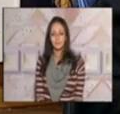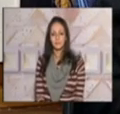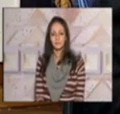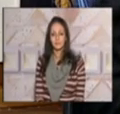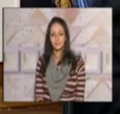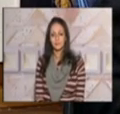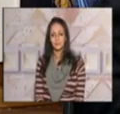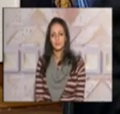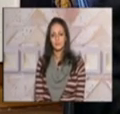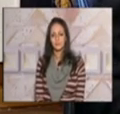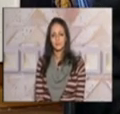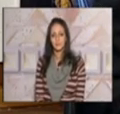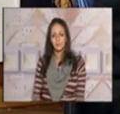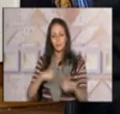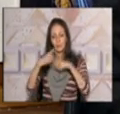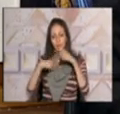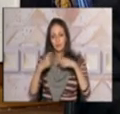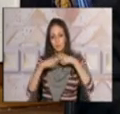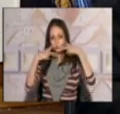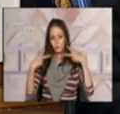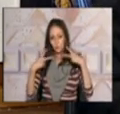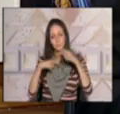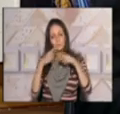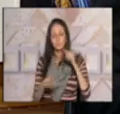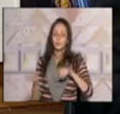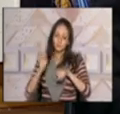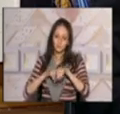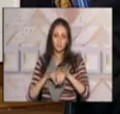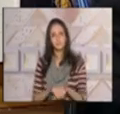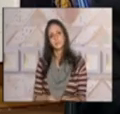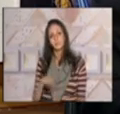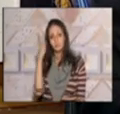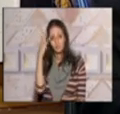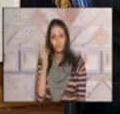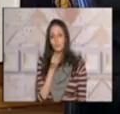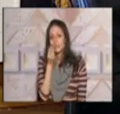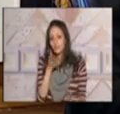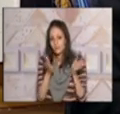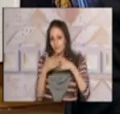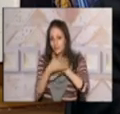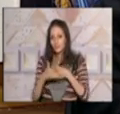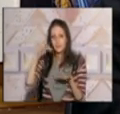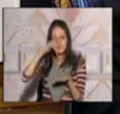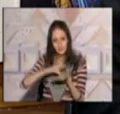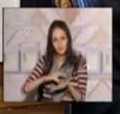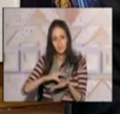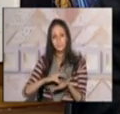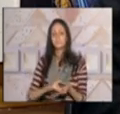الفاصل نقوله تاني، ان احنا جائزه التميز الحكومي دي اتاحت للدوله المصريه وبالتحديد لوزاره التخطيط